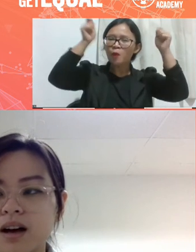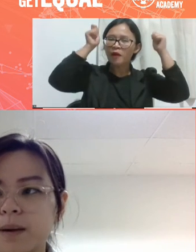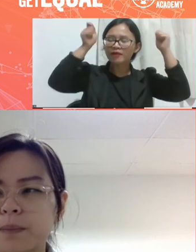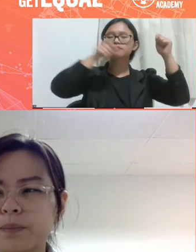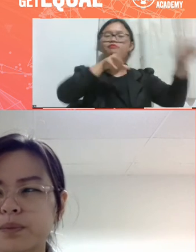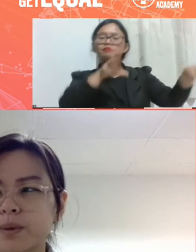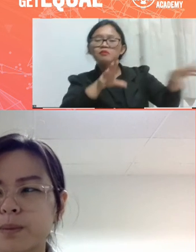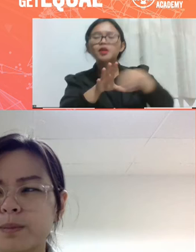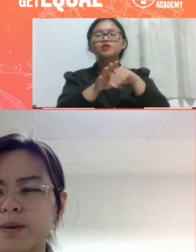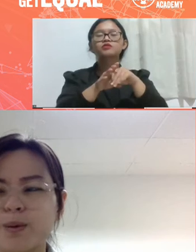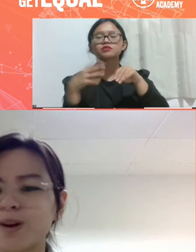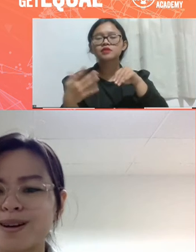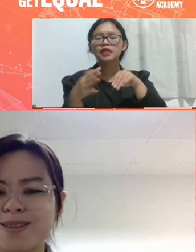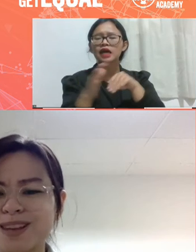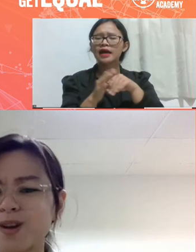daftar,